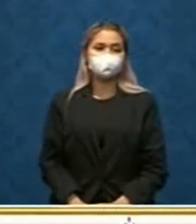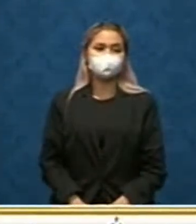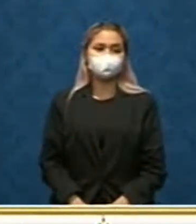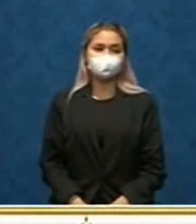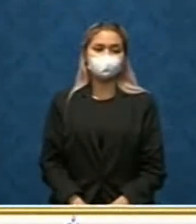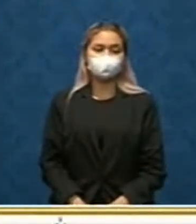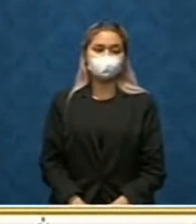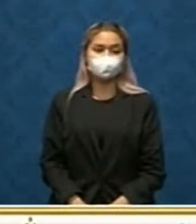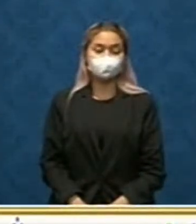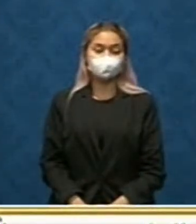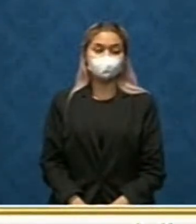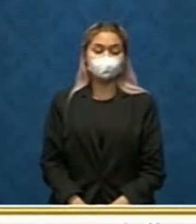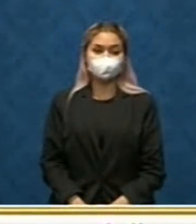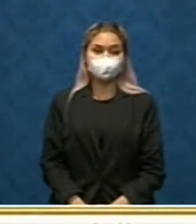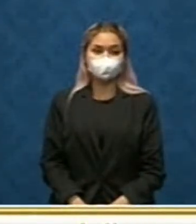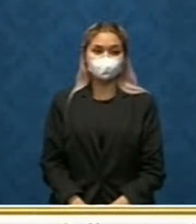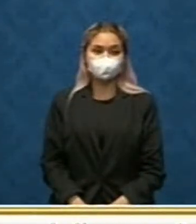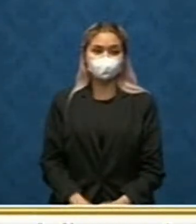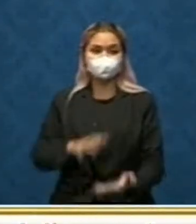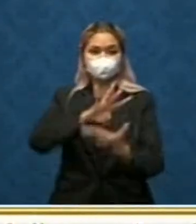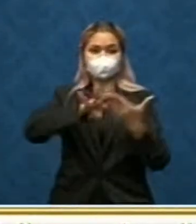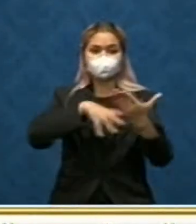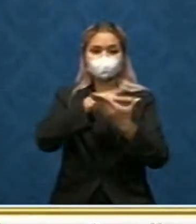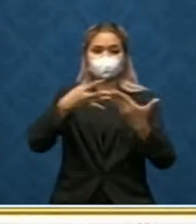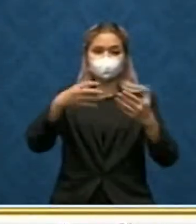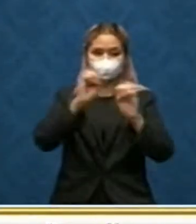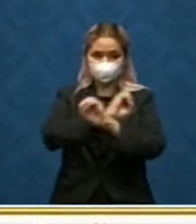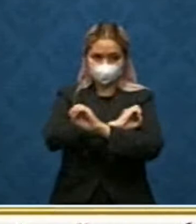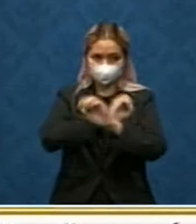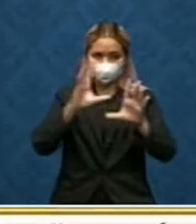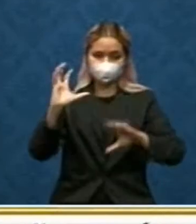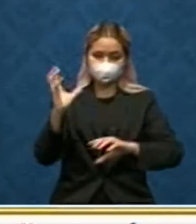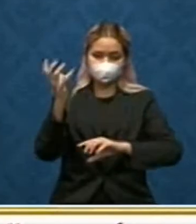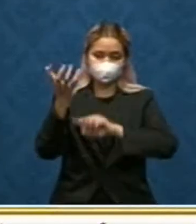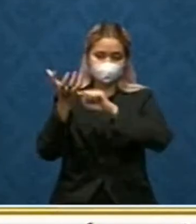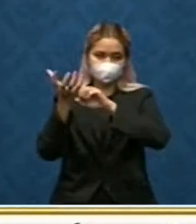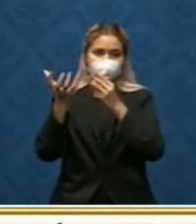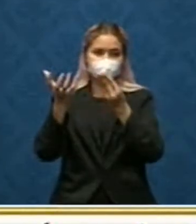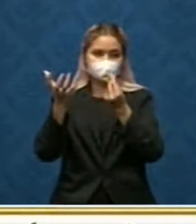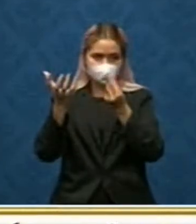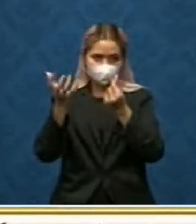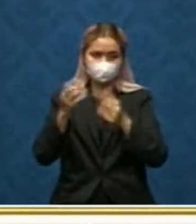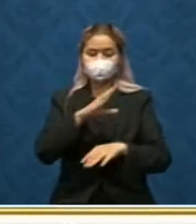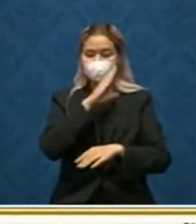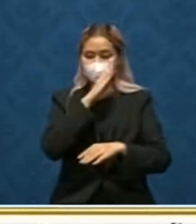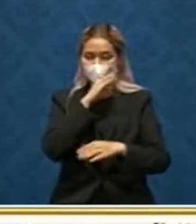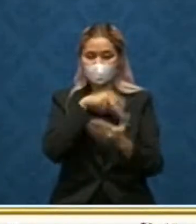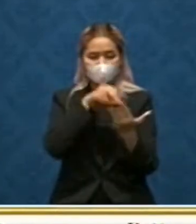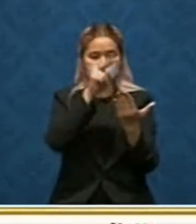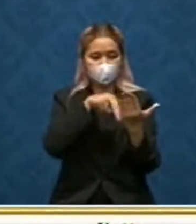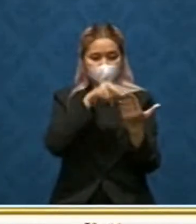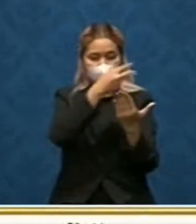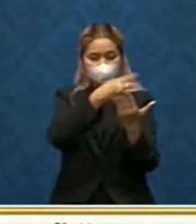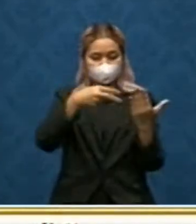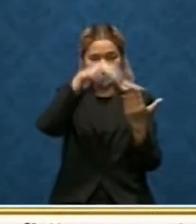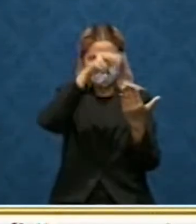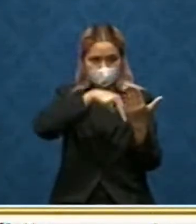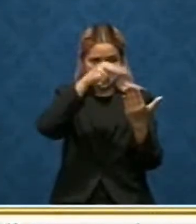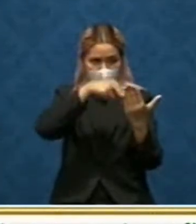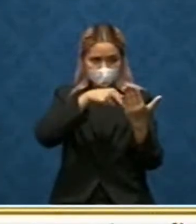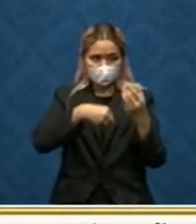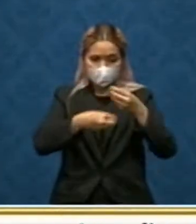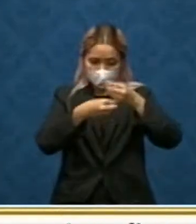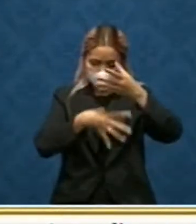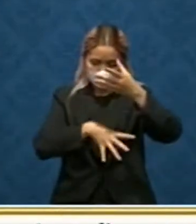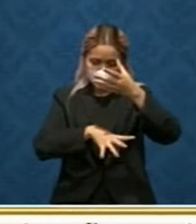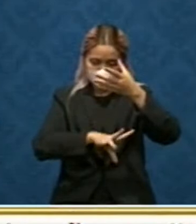ทีนี้เอาให้ชด ๆ เป็นอัดับเทไ่ของโลกการอ่าน มี 77 ประเทศ เข้าจัอ